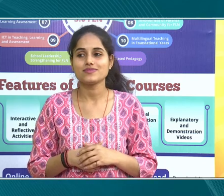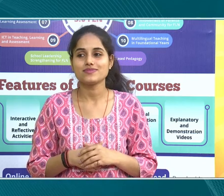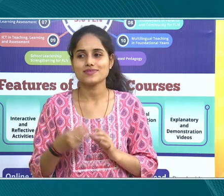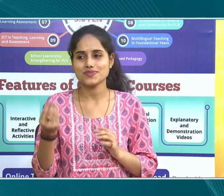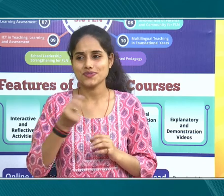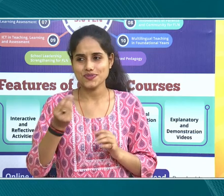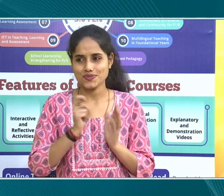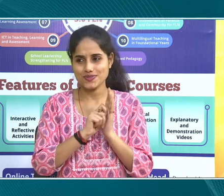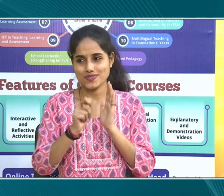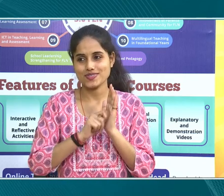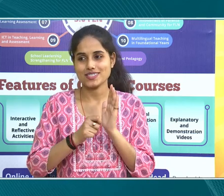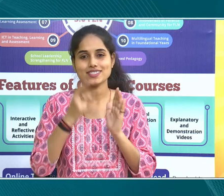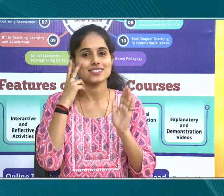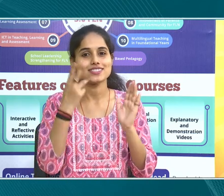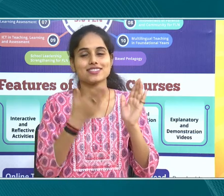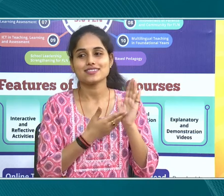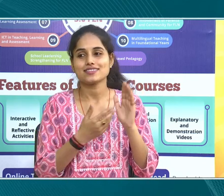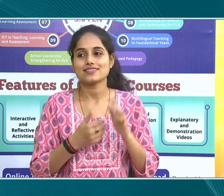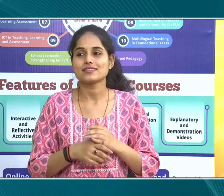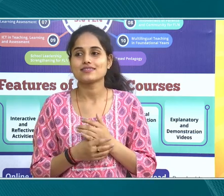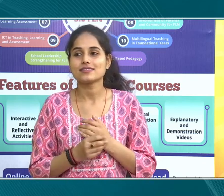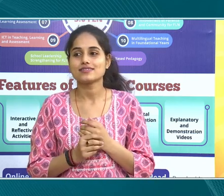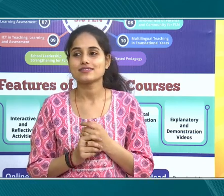कुछ ऐसा भी लिख देते